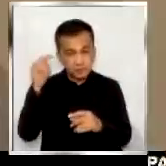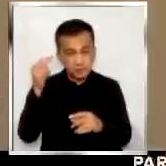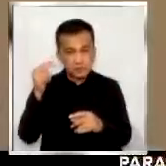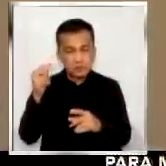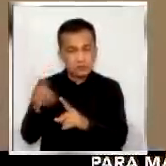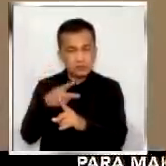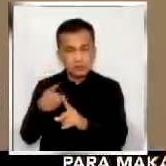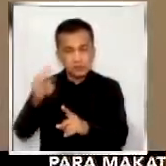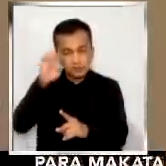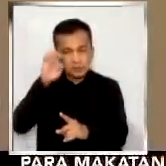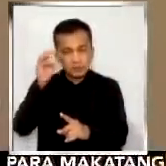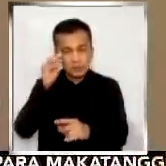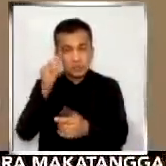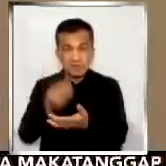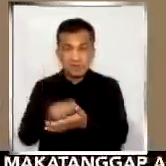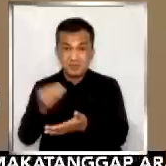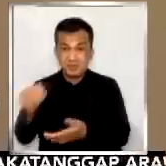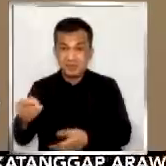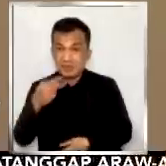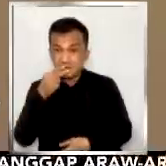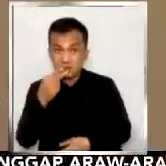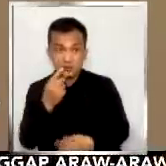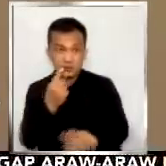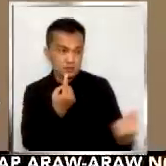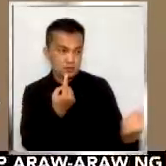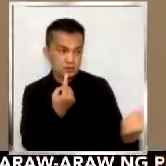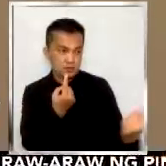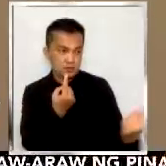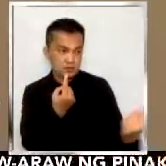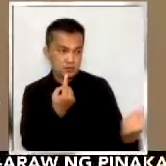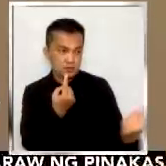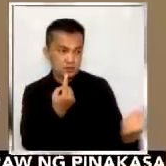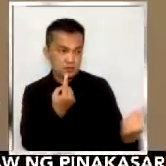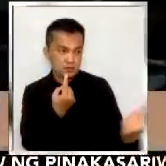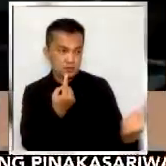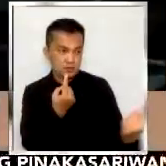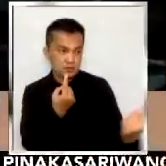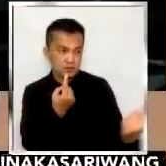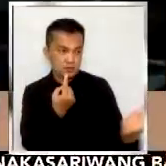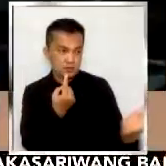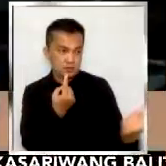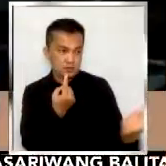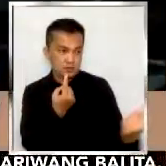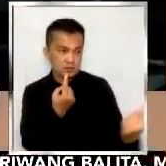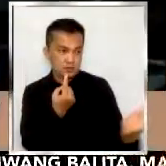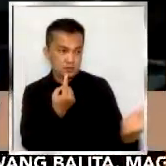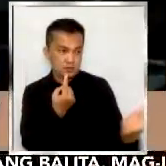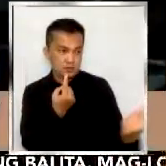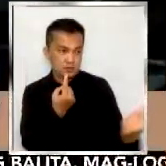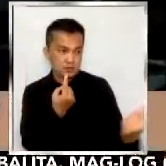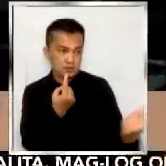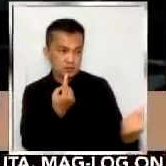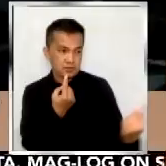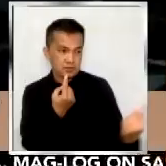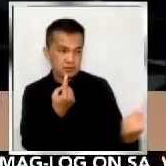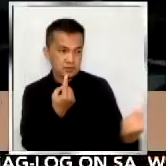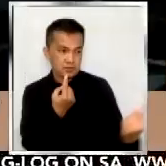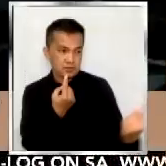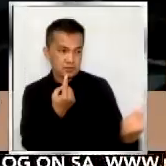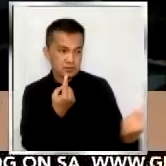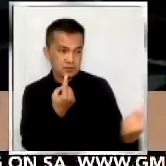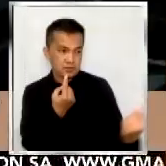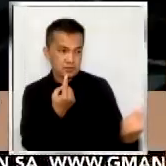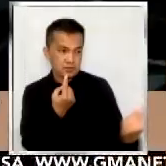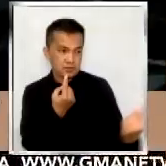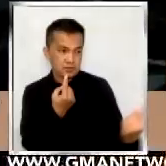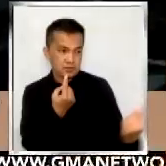sigarilyo nang lumapit ang suspect na si Erwin Bagtas. Nang hingiraw na si Bagtas ang sigarilyo, nang maglabas ng 1,000